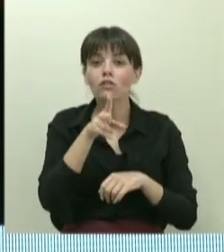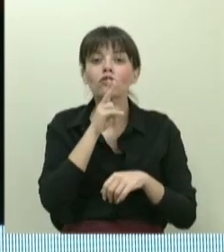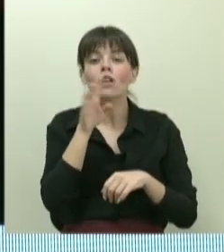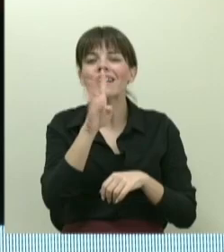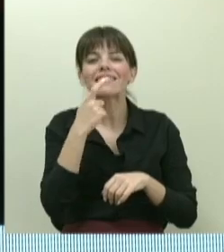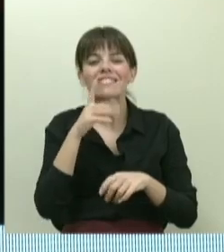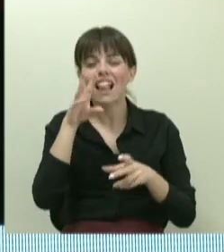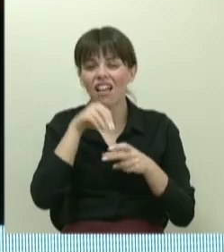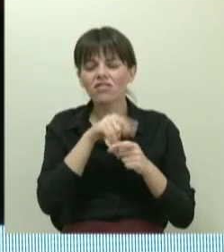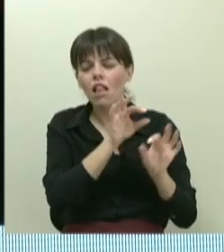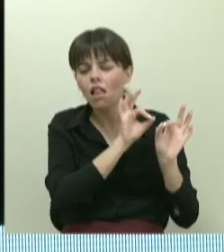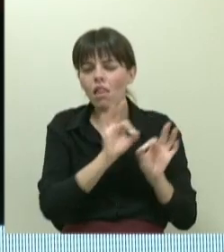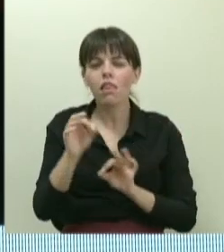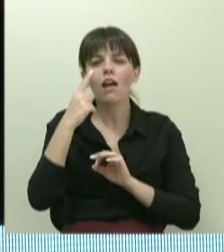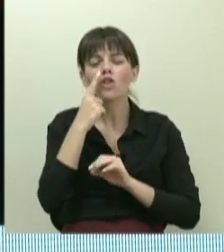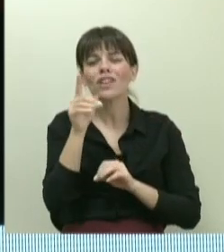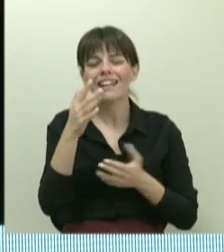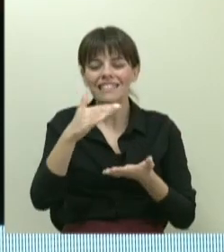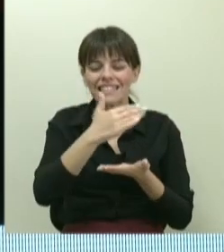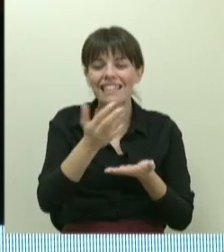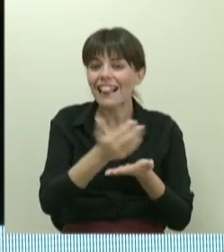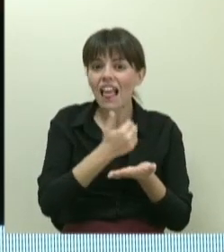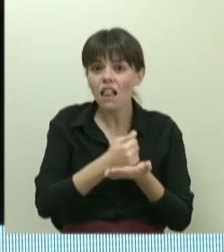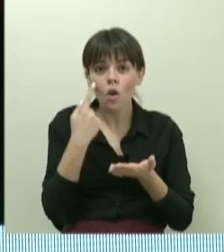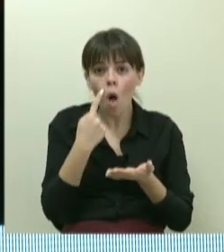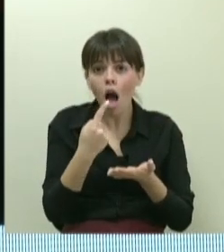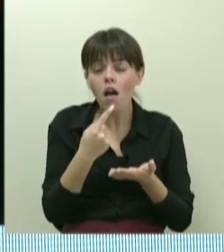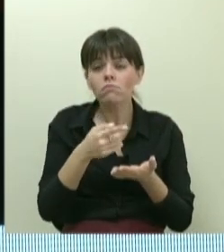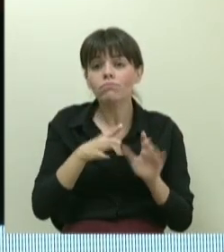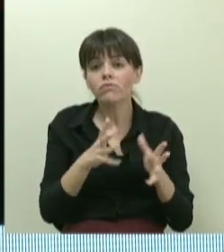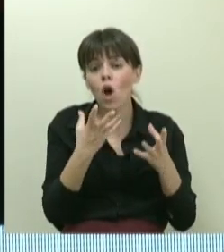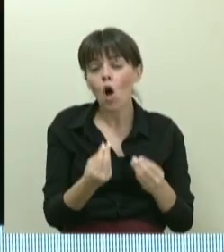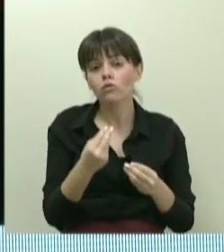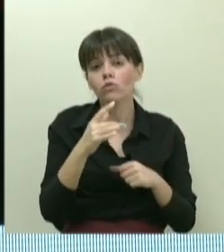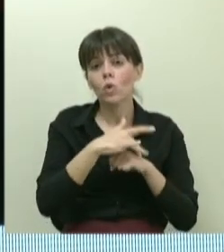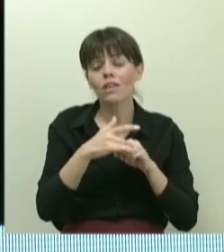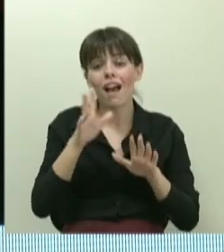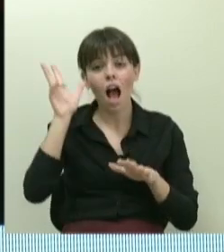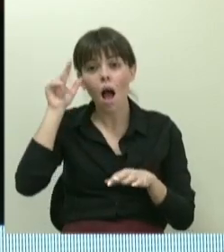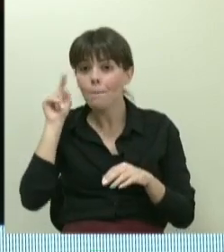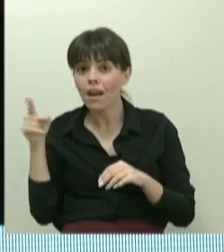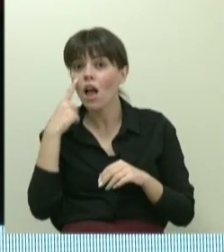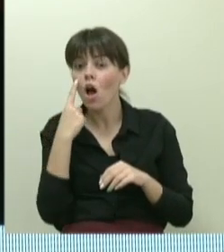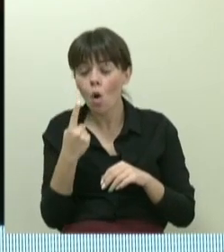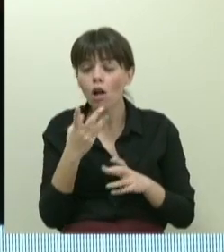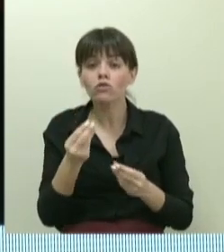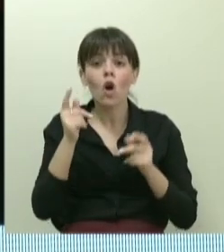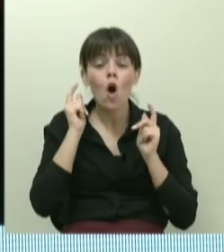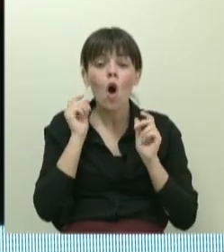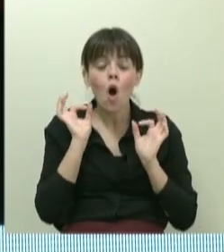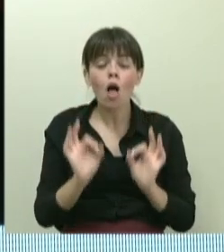yıldır kronik olarak gelir dağılımının bozuk olduğu ülkeler. Amerika'daki ama evrilme çok önemli